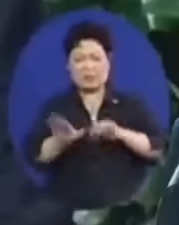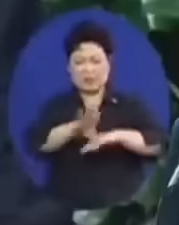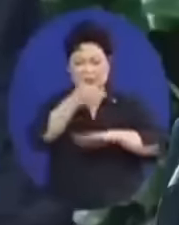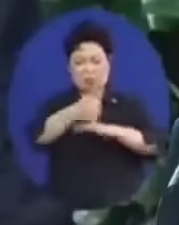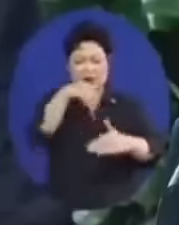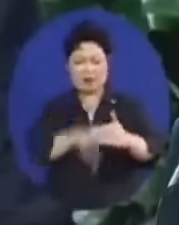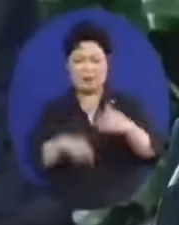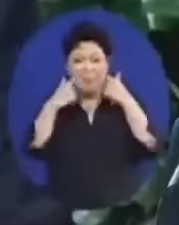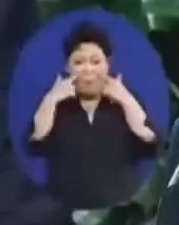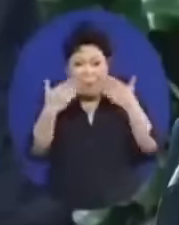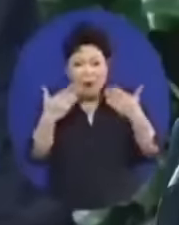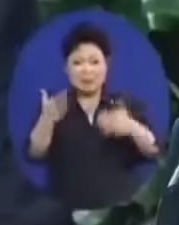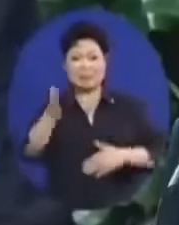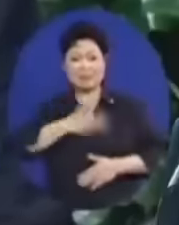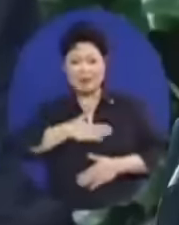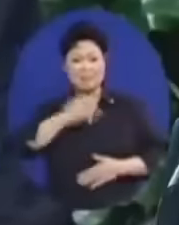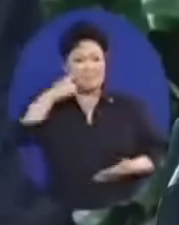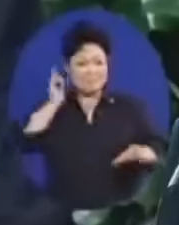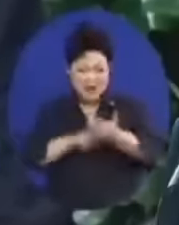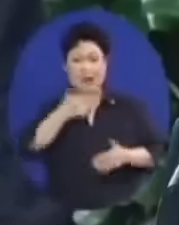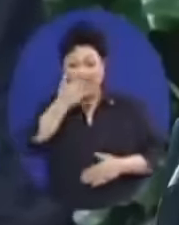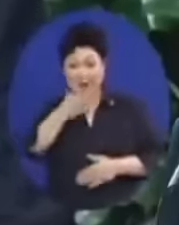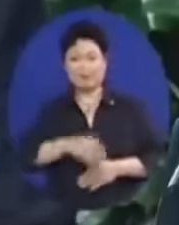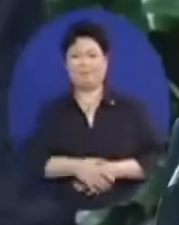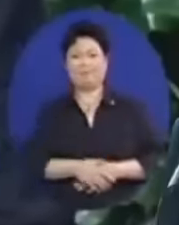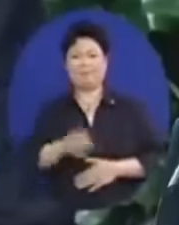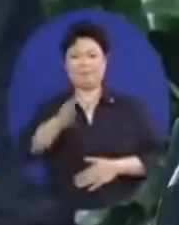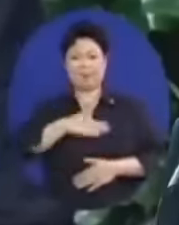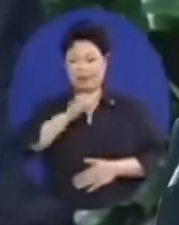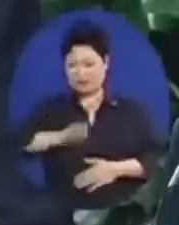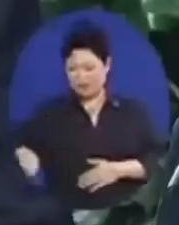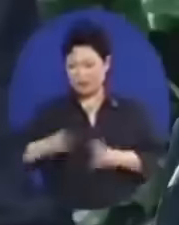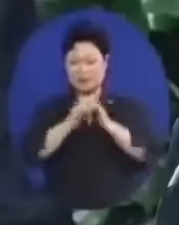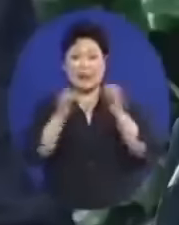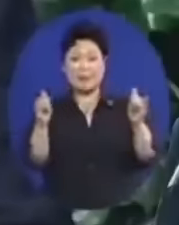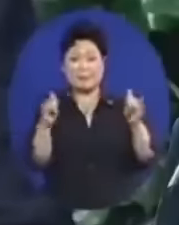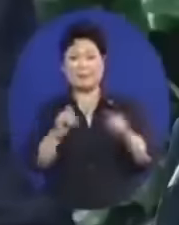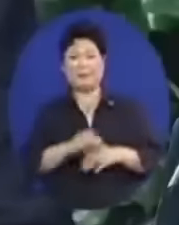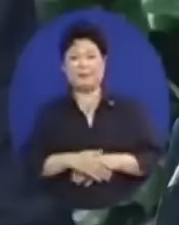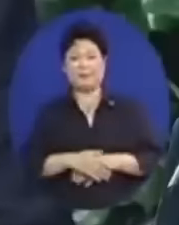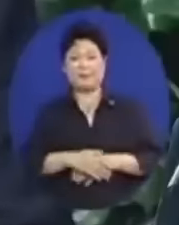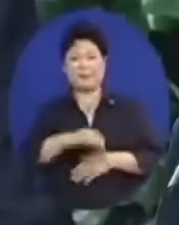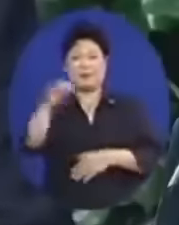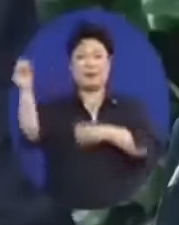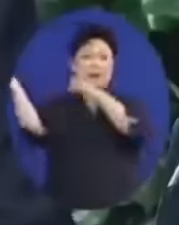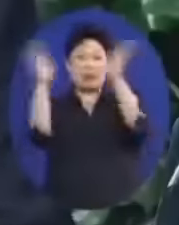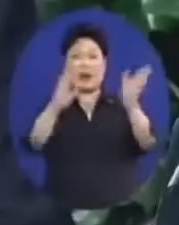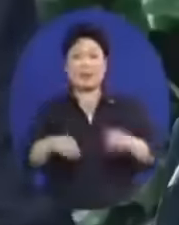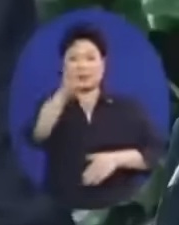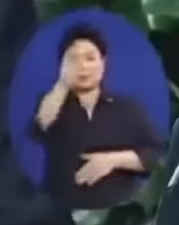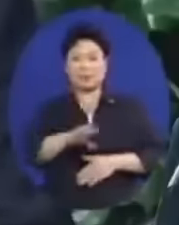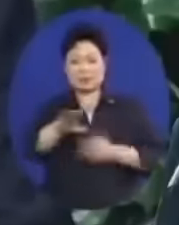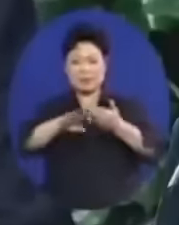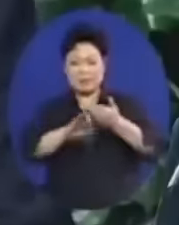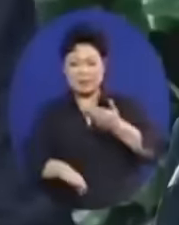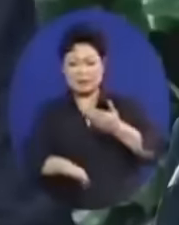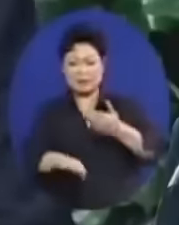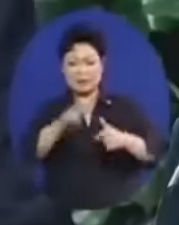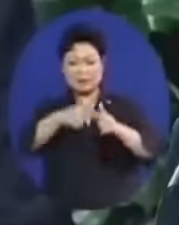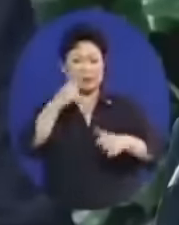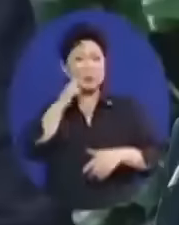우리는 확실한 나를 찾게 된 것입니다. 나를 잃어버린 사람이 갈보리 십자가 밑에 와서 그리스도를